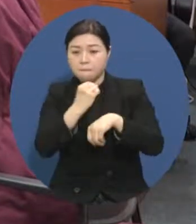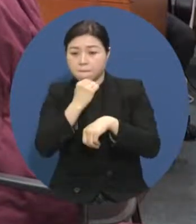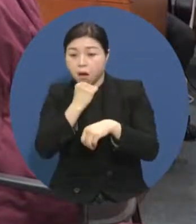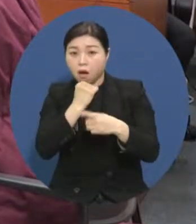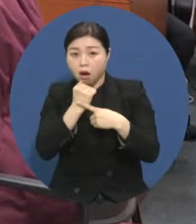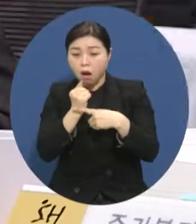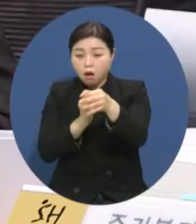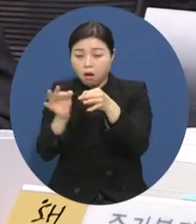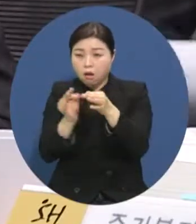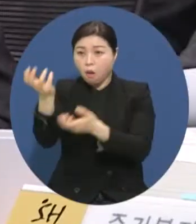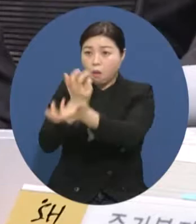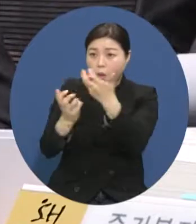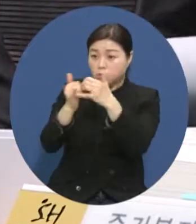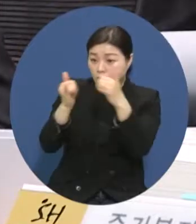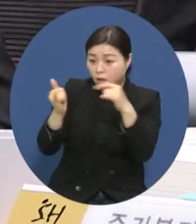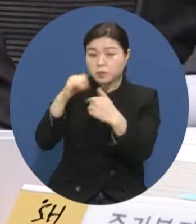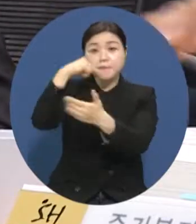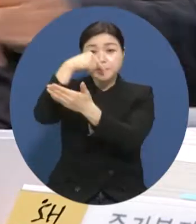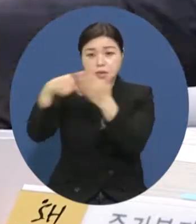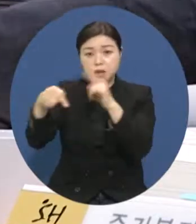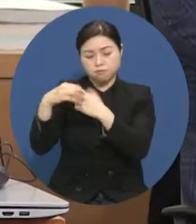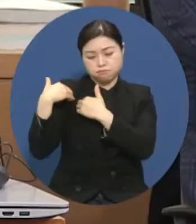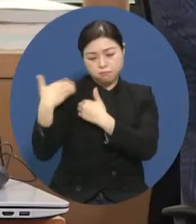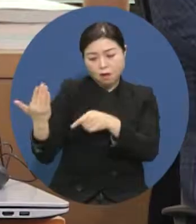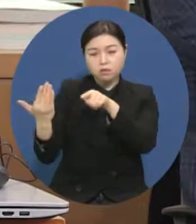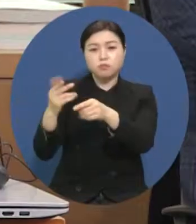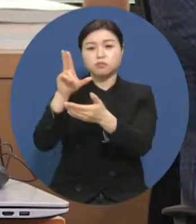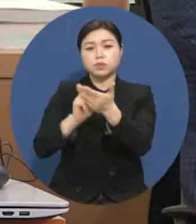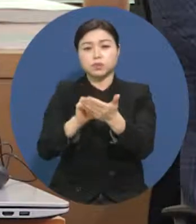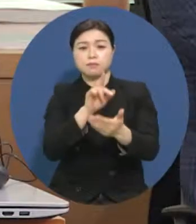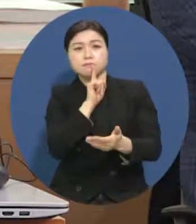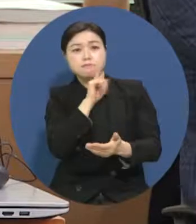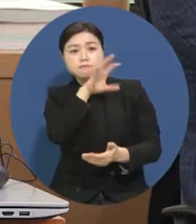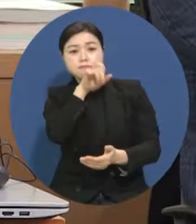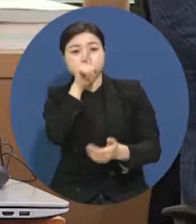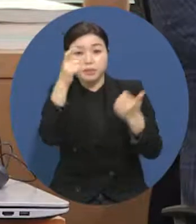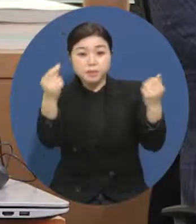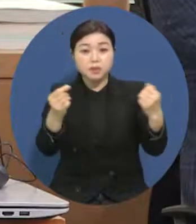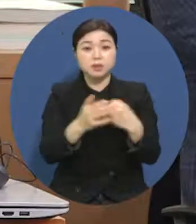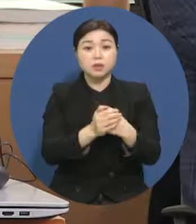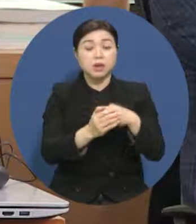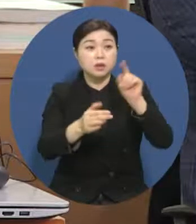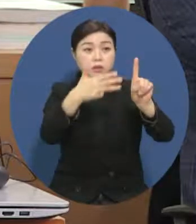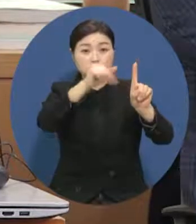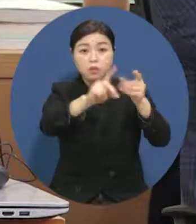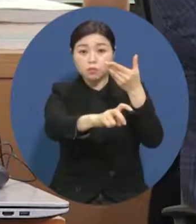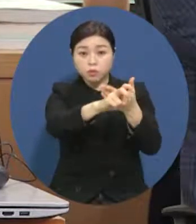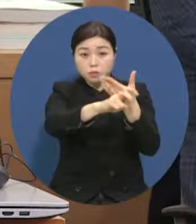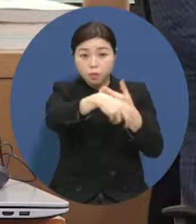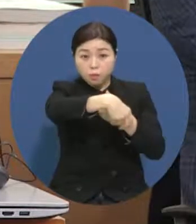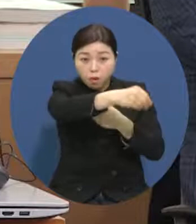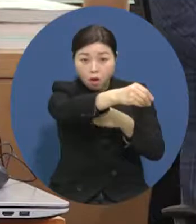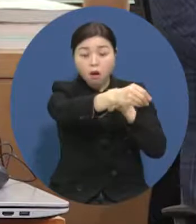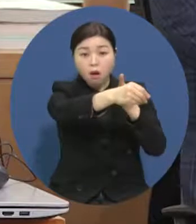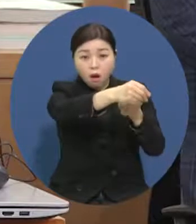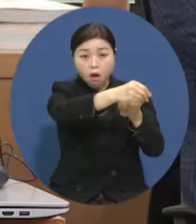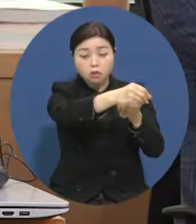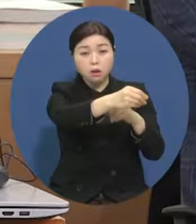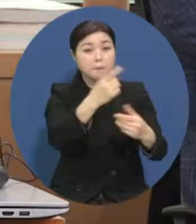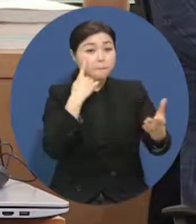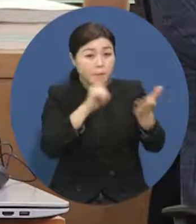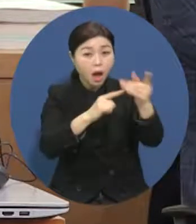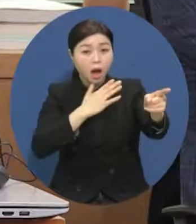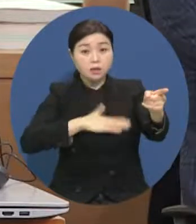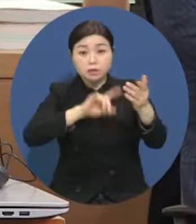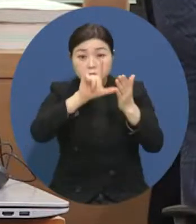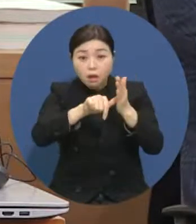피해자들의 피해구제를 외면한 점을 지적했습니다. 1차 불법전대 업체를 인지하였을 때 대신 기업과